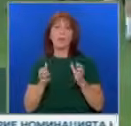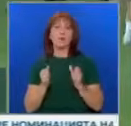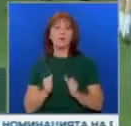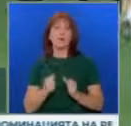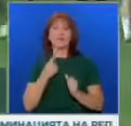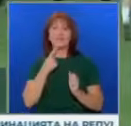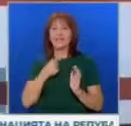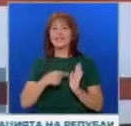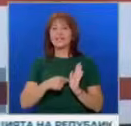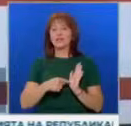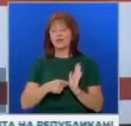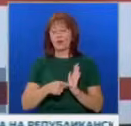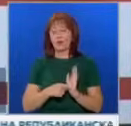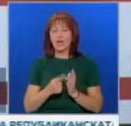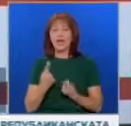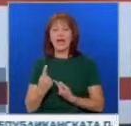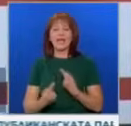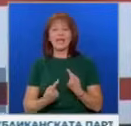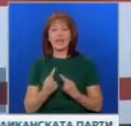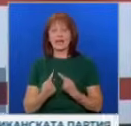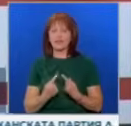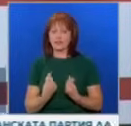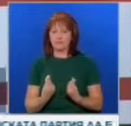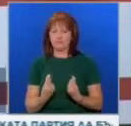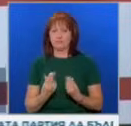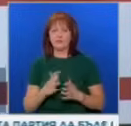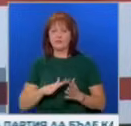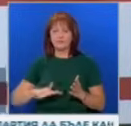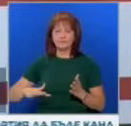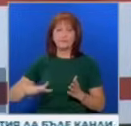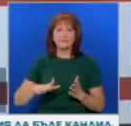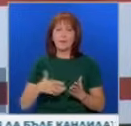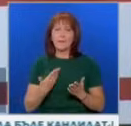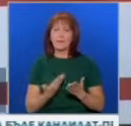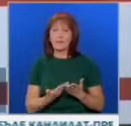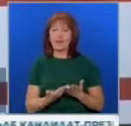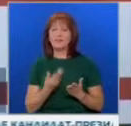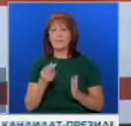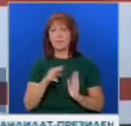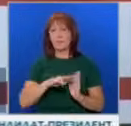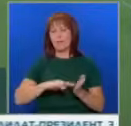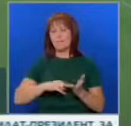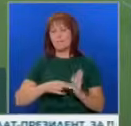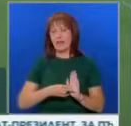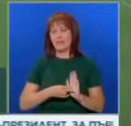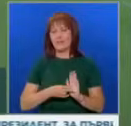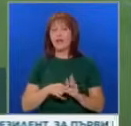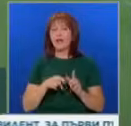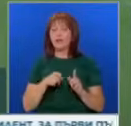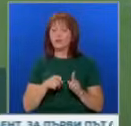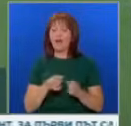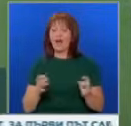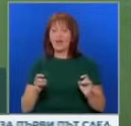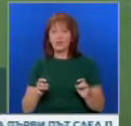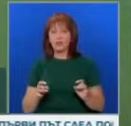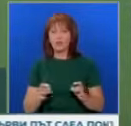точки. Играчите се адаптираха много добре към игровия план, който им предоставих, и това ми дава увереност и стабилност. Това е ново начало